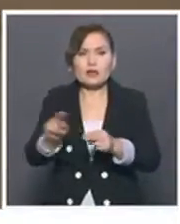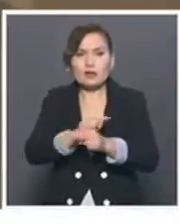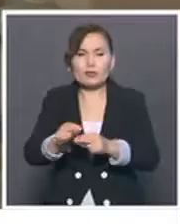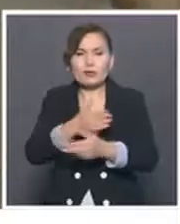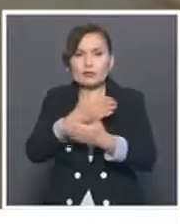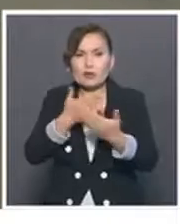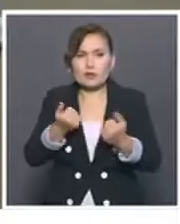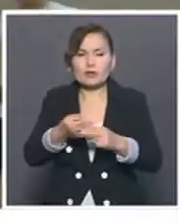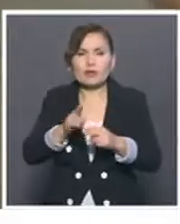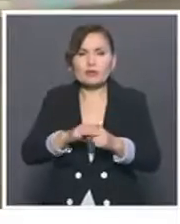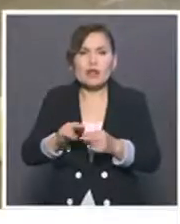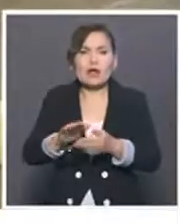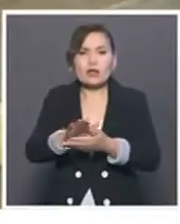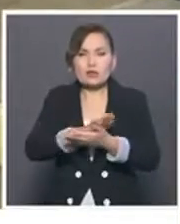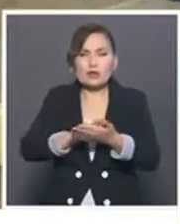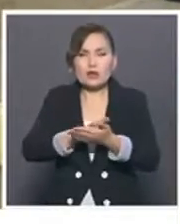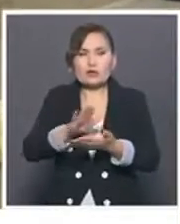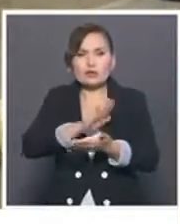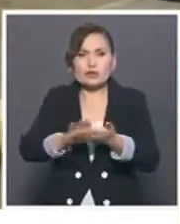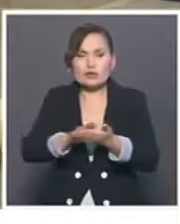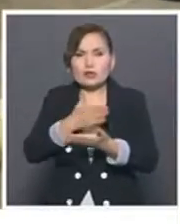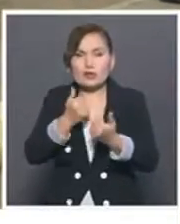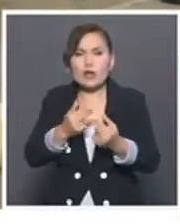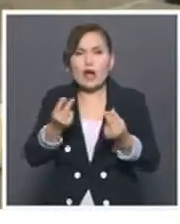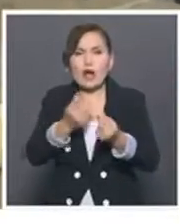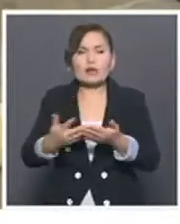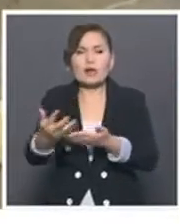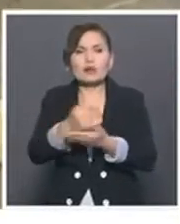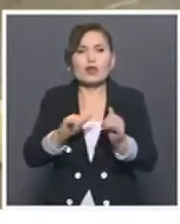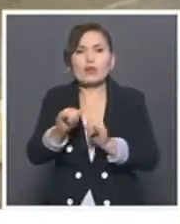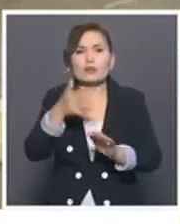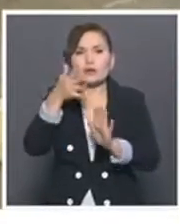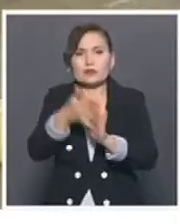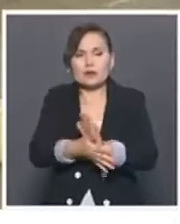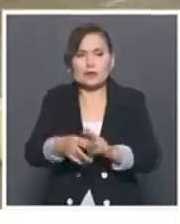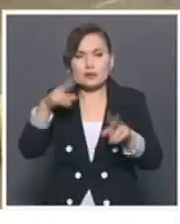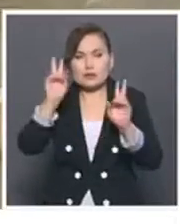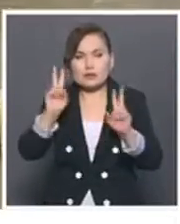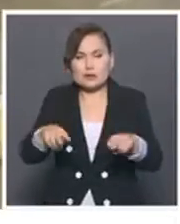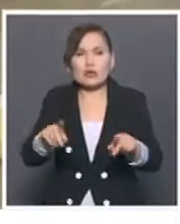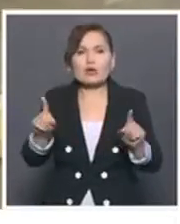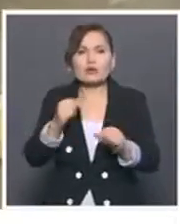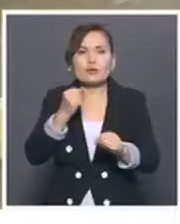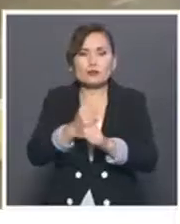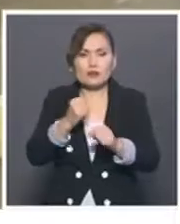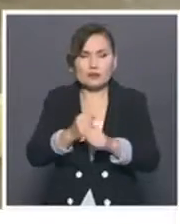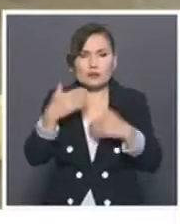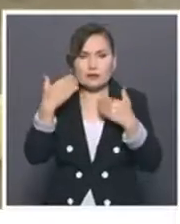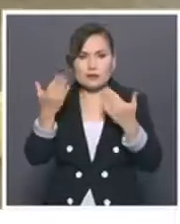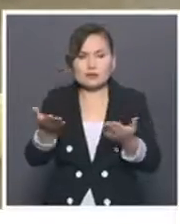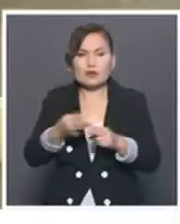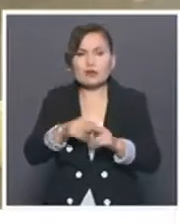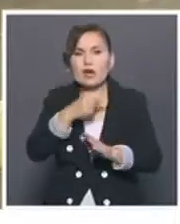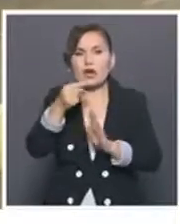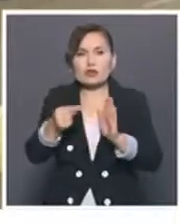осындай албар жылба болып тұрғаны? Ақшаны жинайды, ол қайда кетіп жатыр? Не істеліп жатыр? Деген